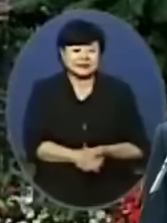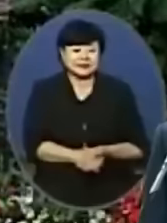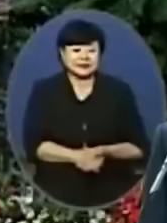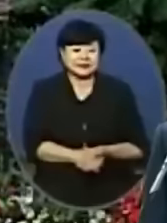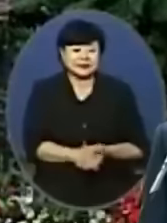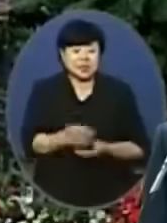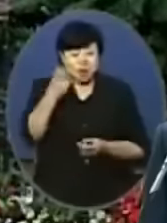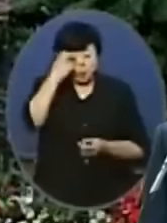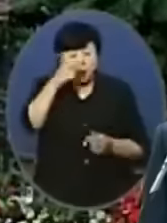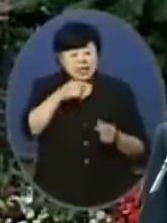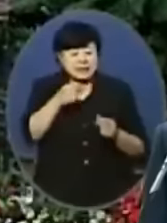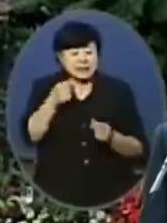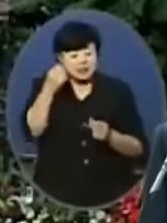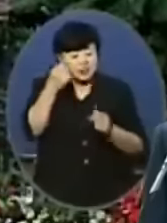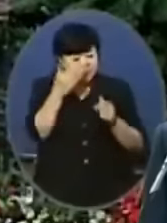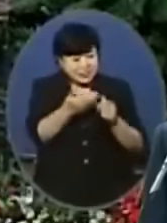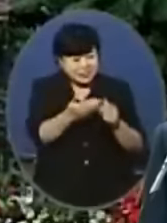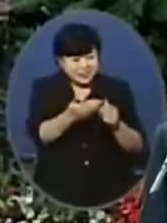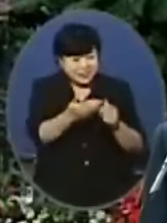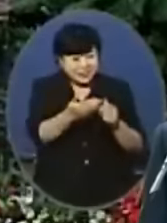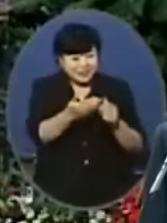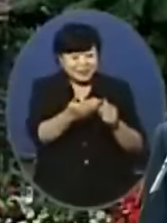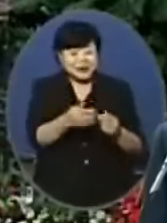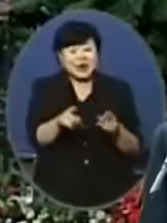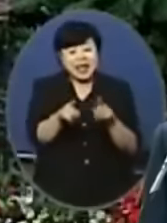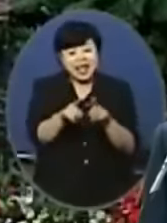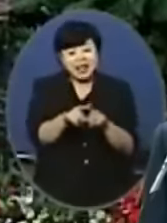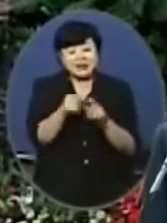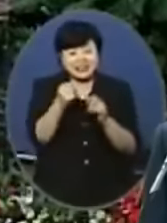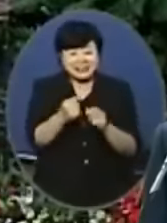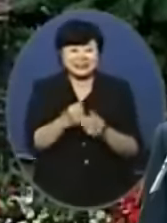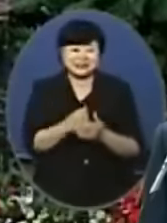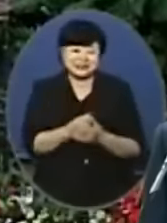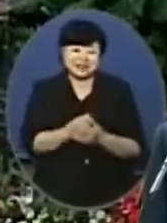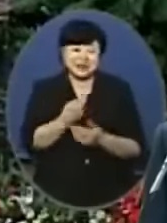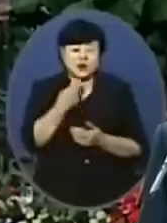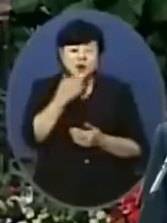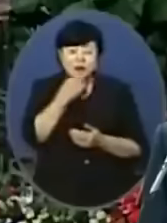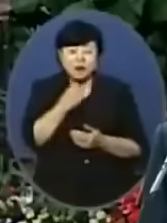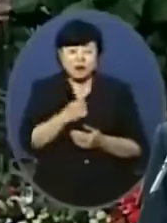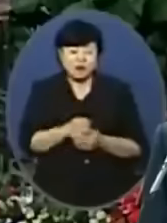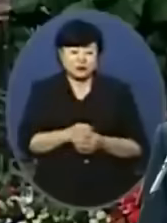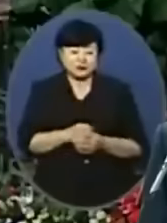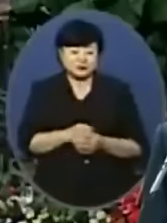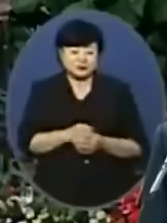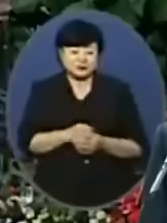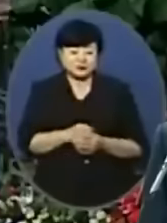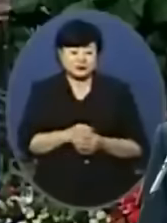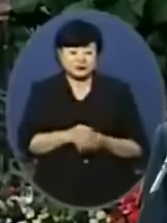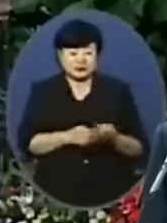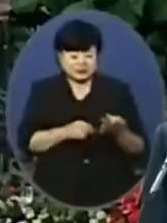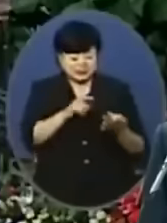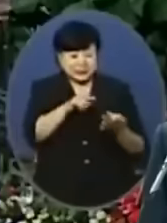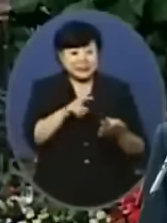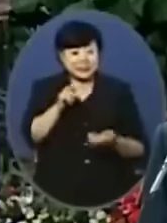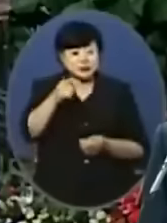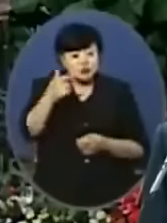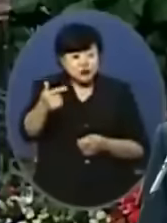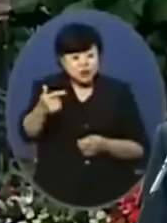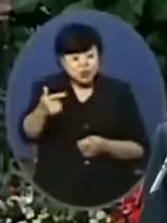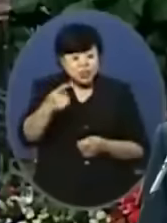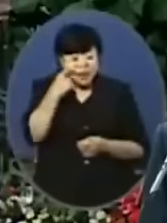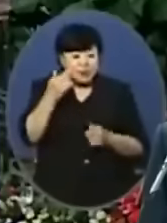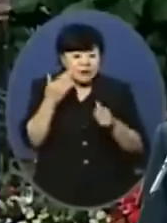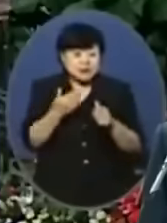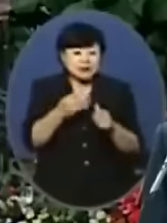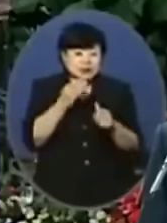보혜사 성령님이 우리와 같이 계신다. 요한복음 14장 16절 18절 내가 아버지께 구하겠으니 그가 또